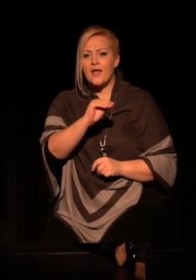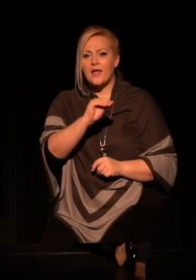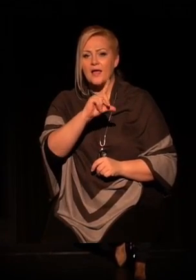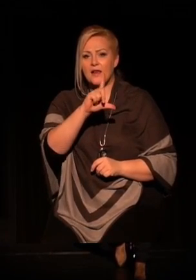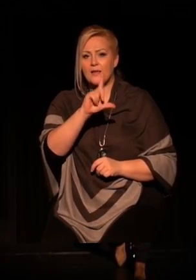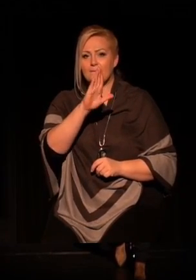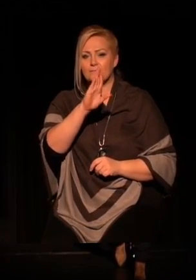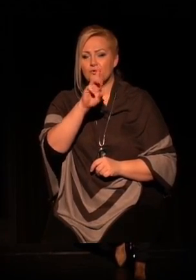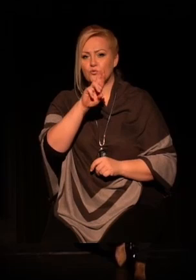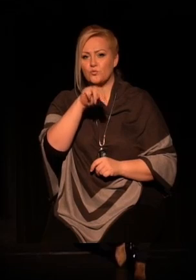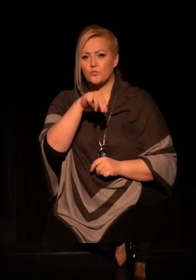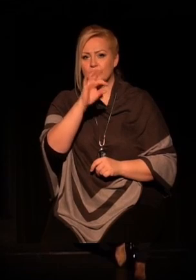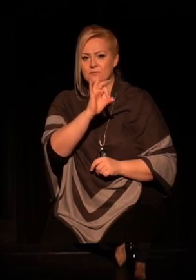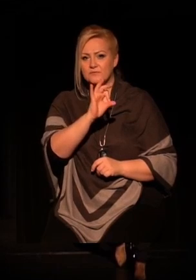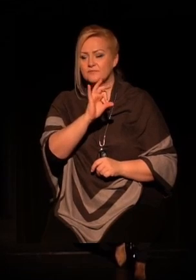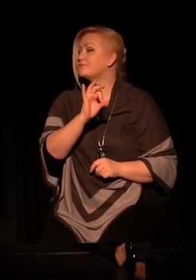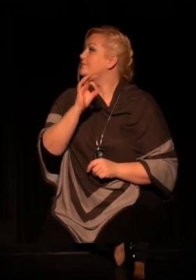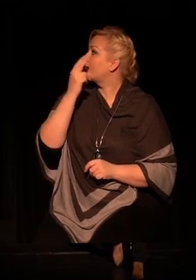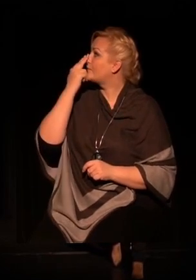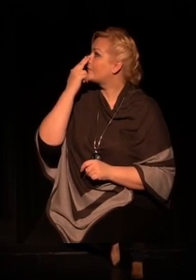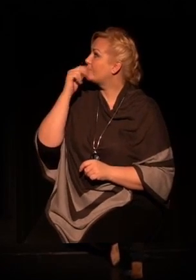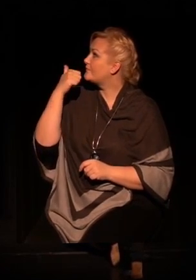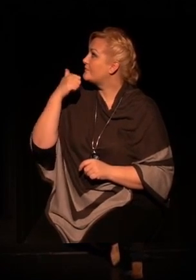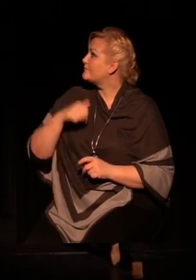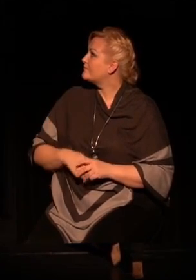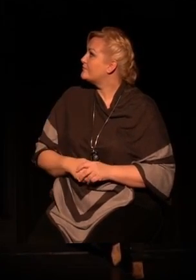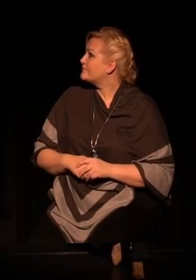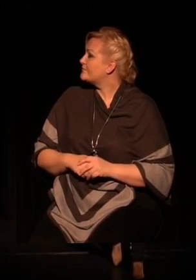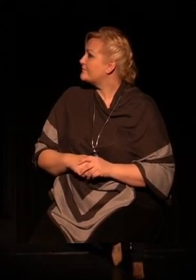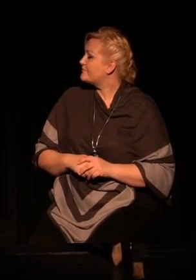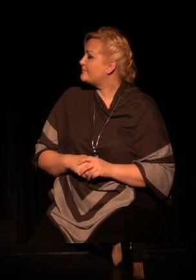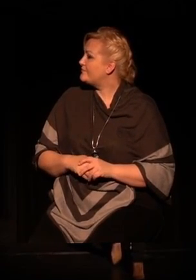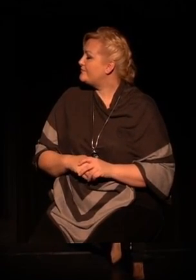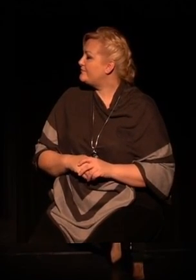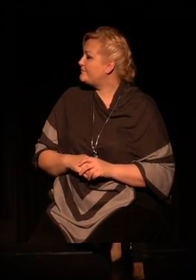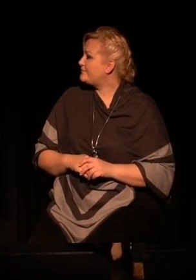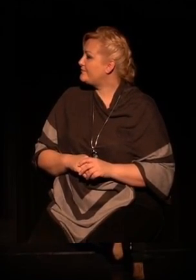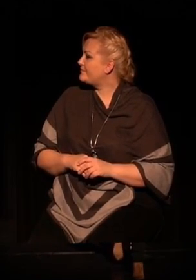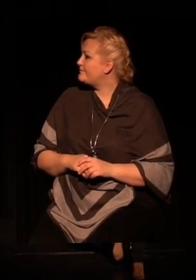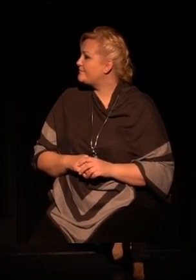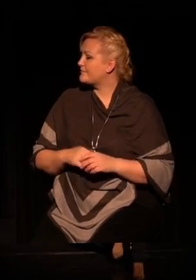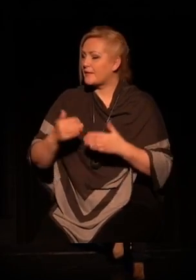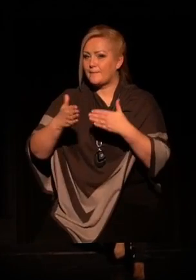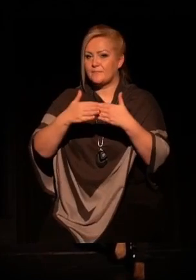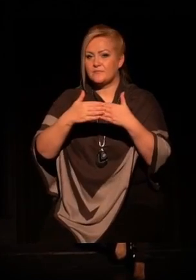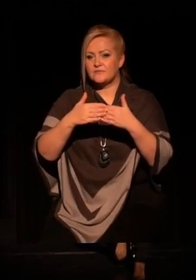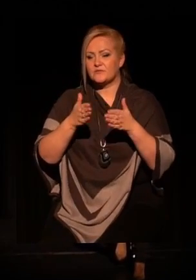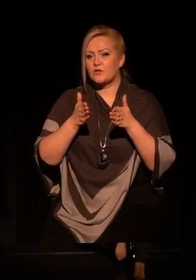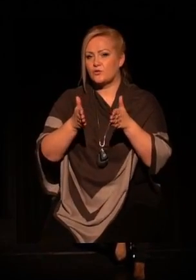momencie, zobaczcie, to już jest taki, można powiedzieć, kawałeczek.